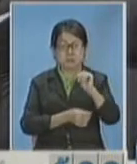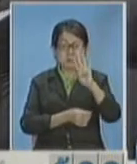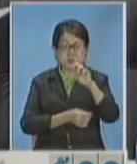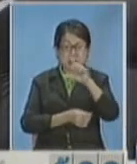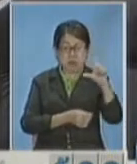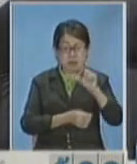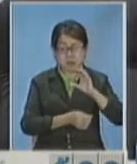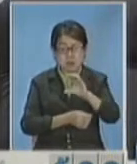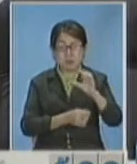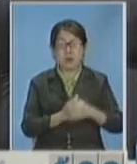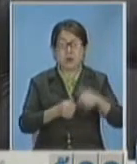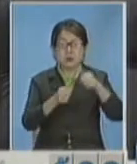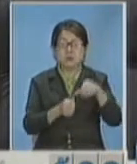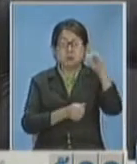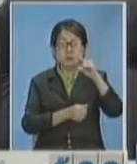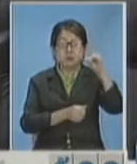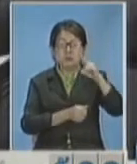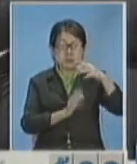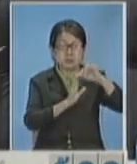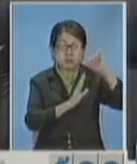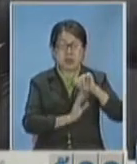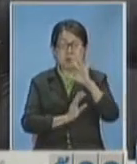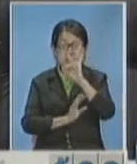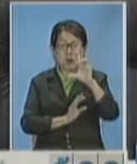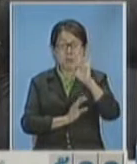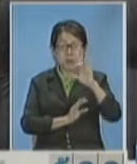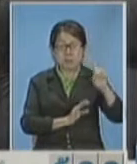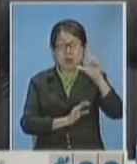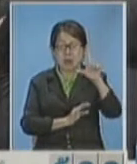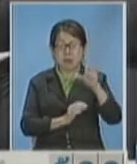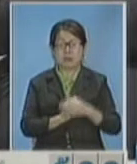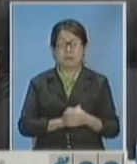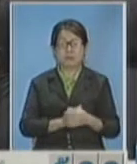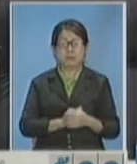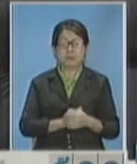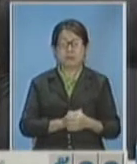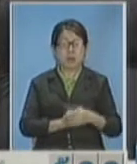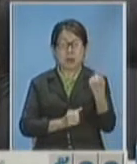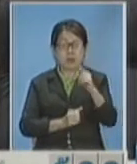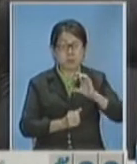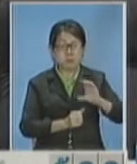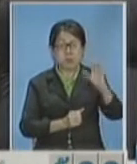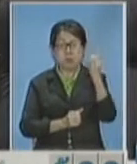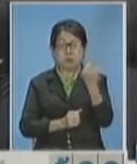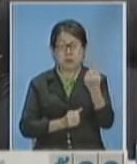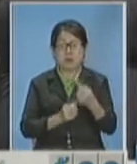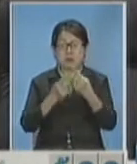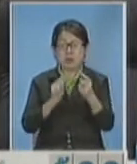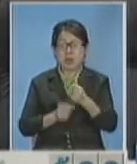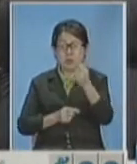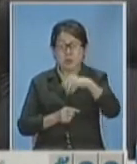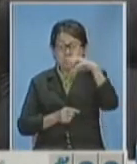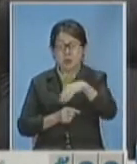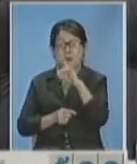ค่ะไปอยู่ที่ไนท์ซาฟารีซะ888ล้านคืออยู่ที่แห่งเดียวเลยในขณะที่องค์การสวนสัต